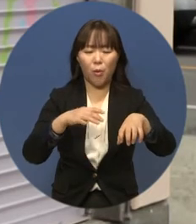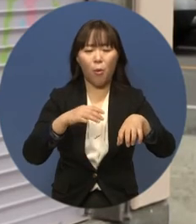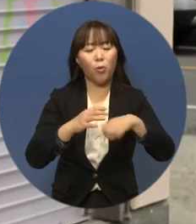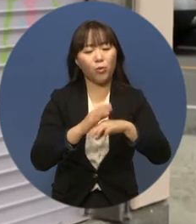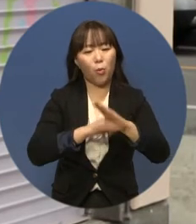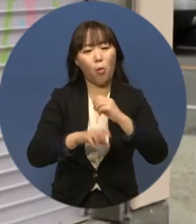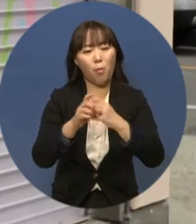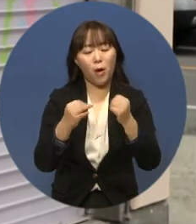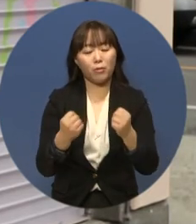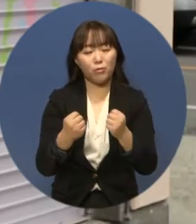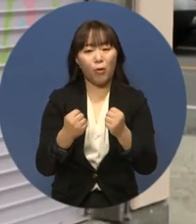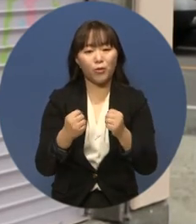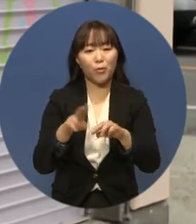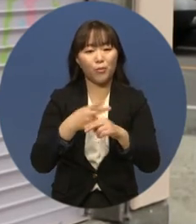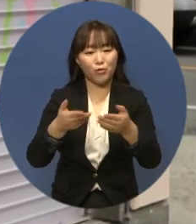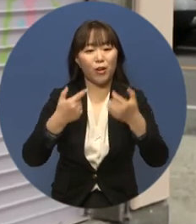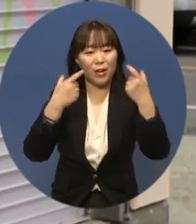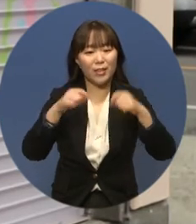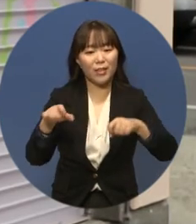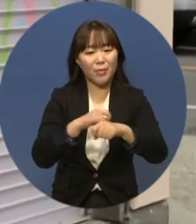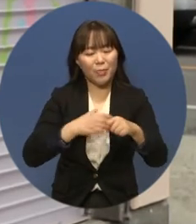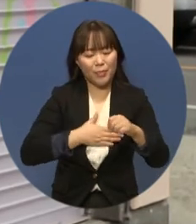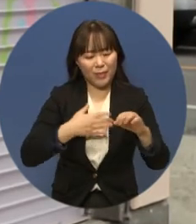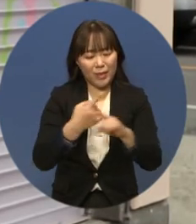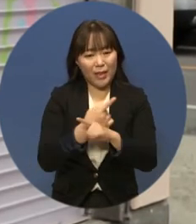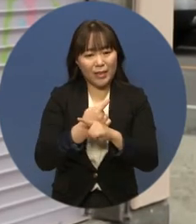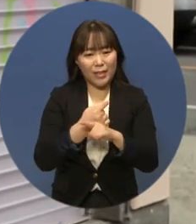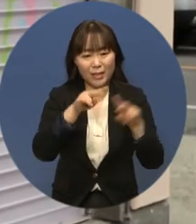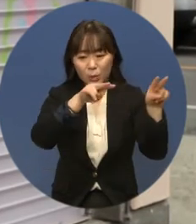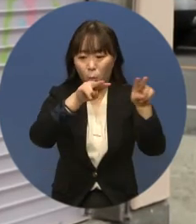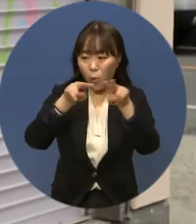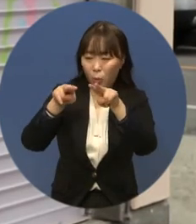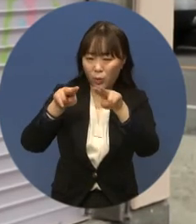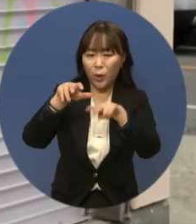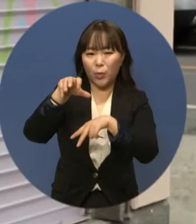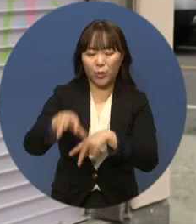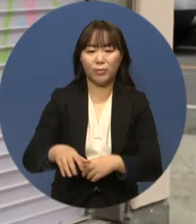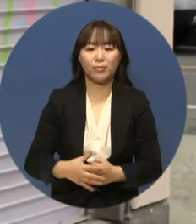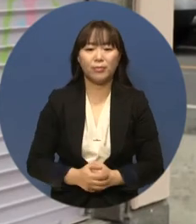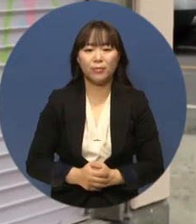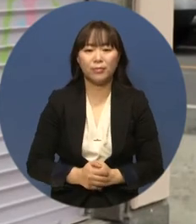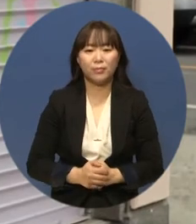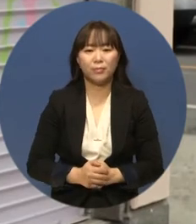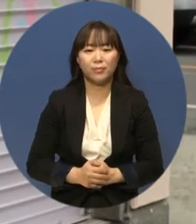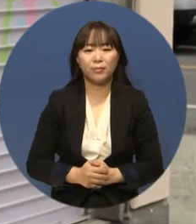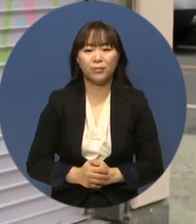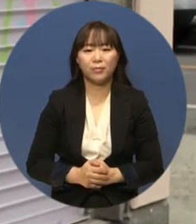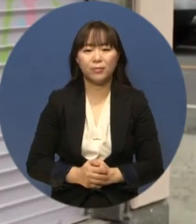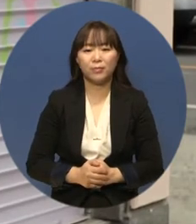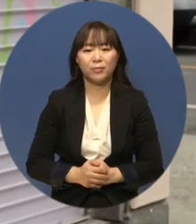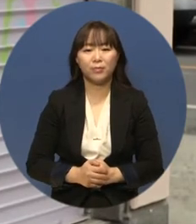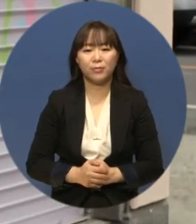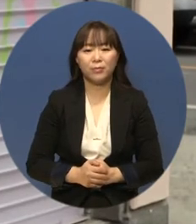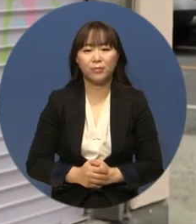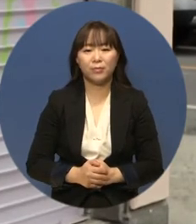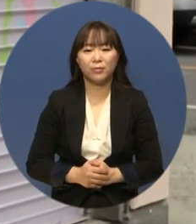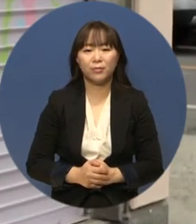품격을 선물해 특별한 힐링의 시각적 공간이 되고 있습니다. 복지TV 뉴스 이영춘입니다.